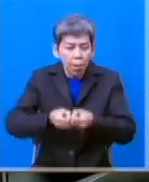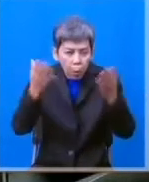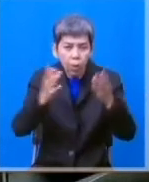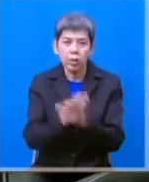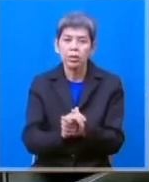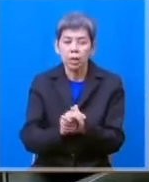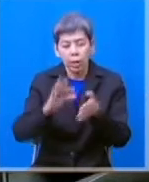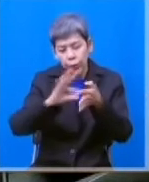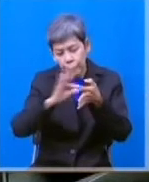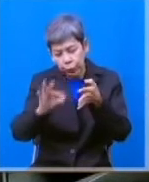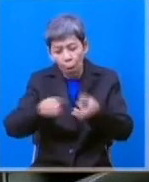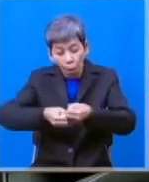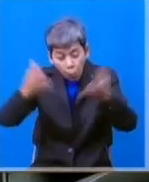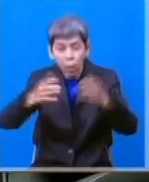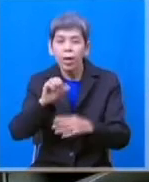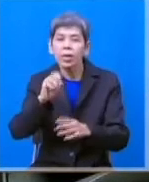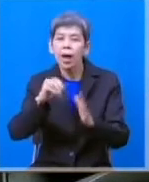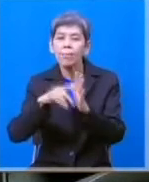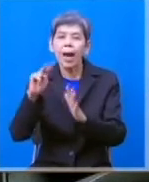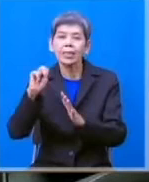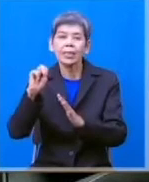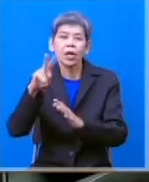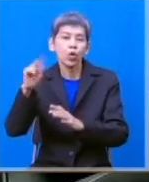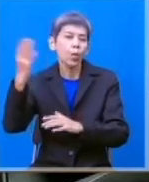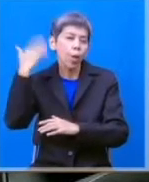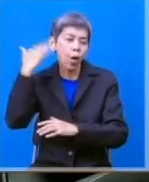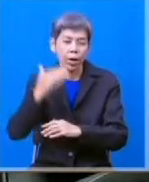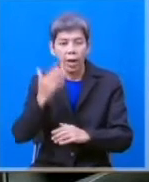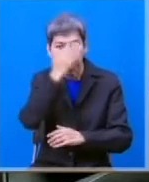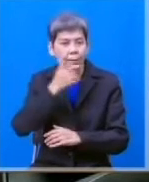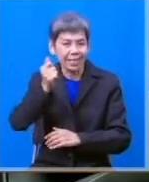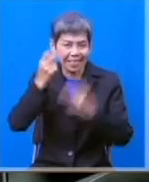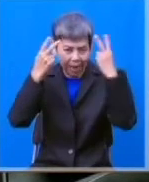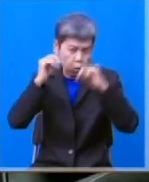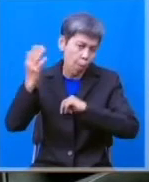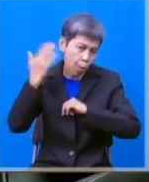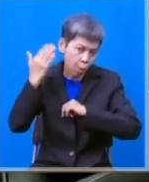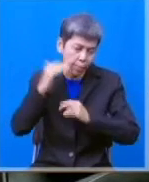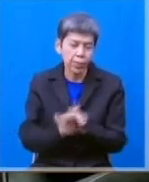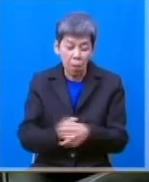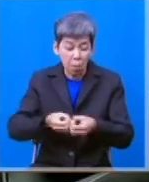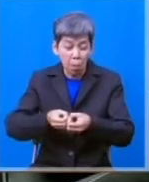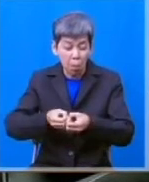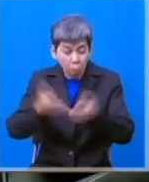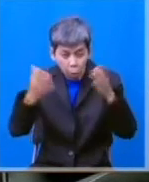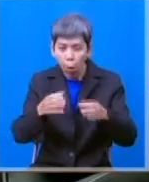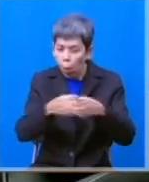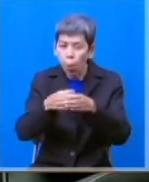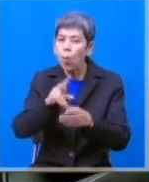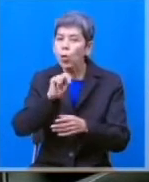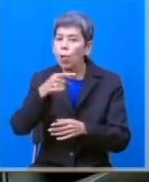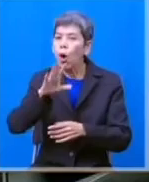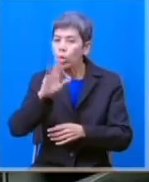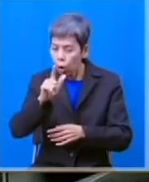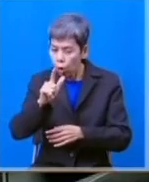นชั่นสมานแมนชั่นท่านนายกอภิสิทธิ์นะครับระเบิดกลุ่มนปช.ที่แยกราชประ